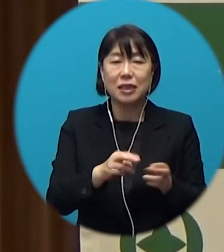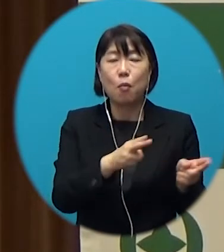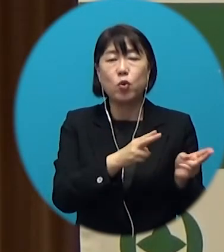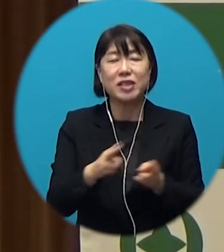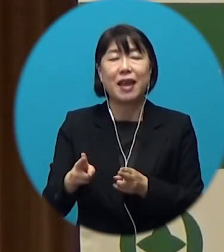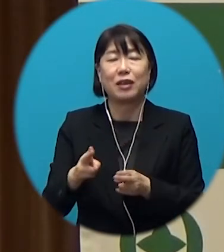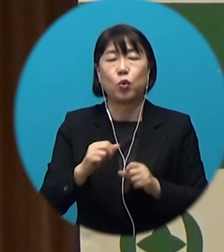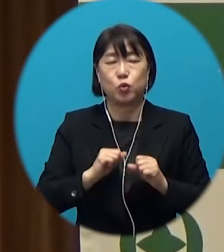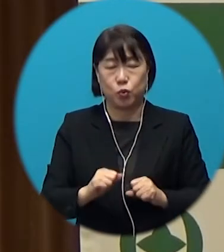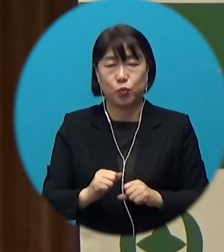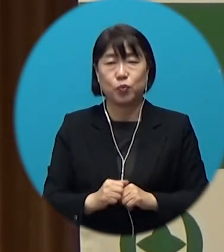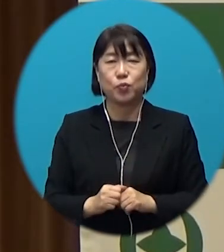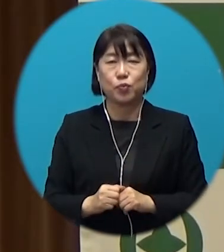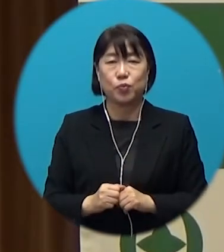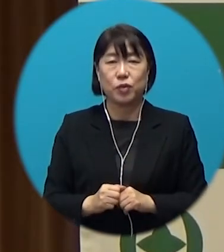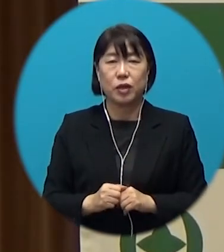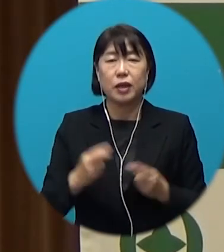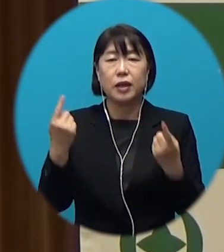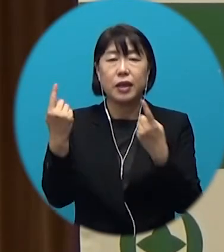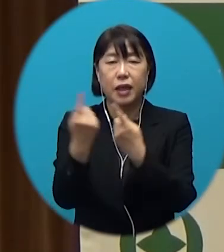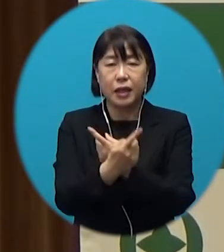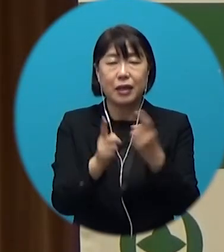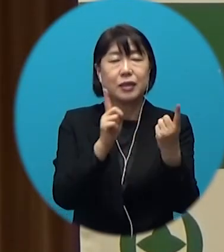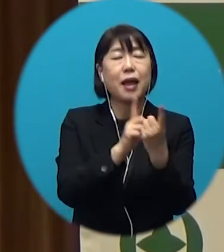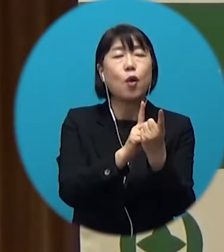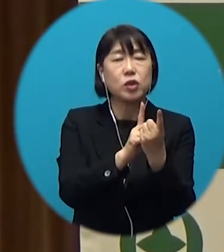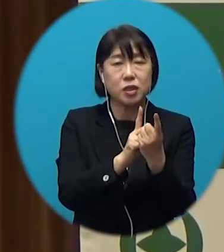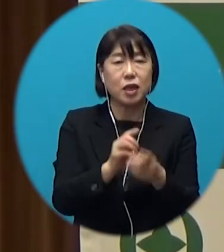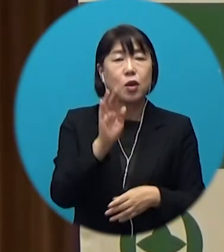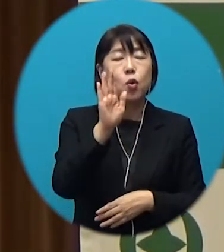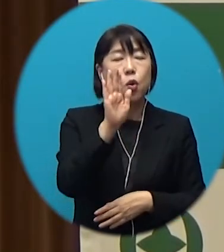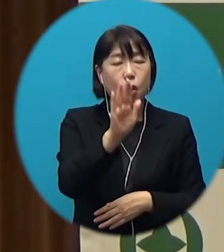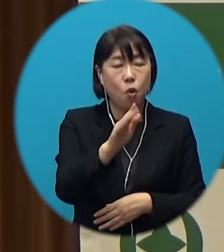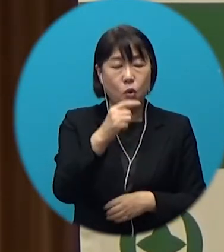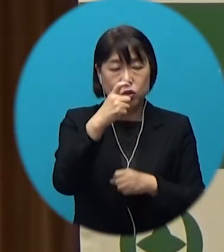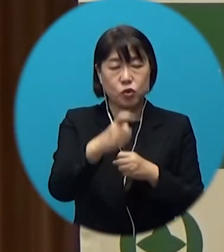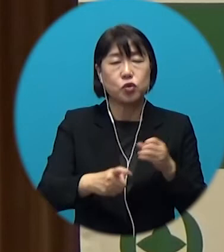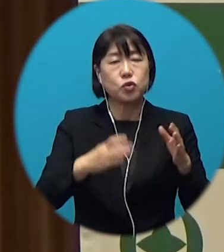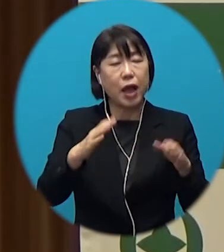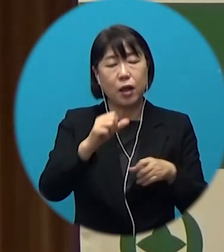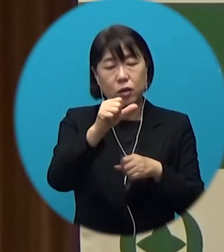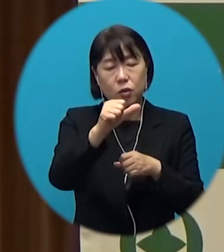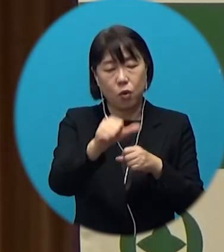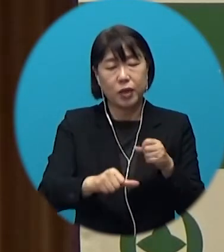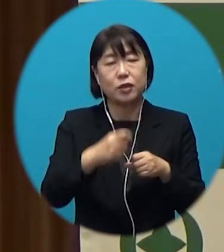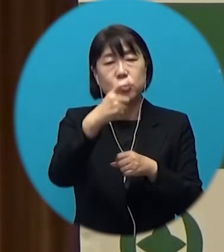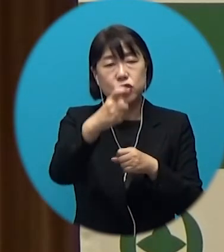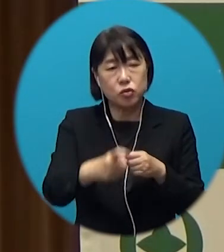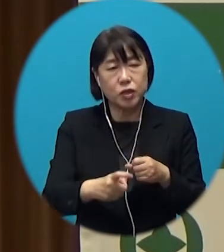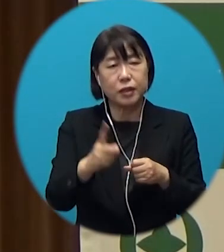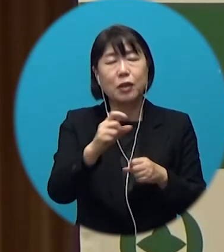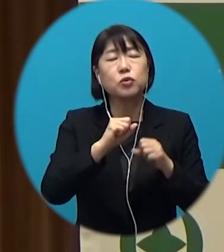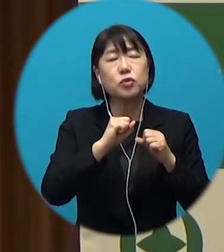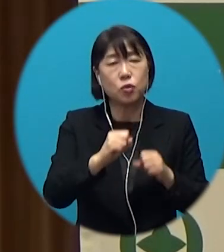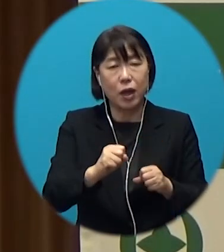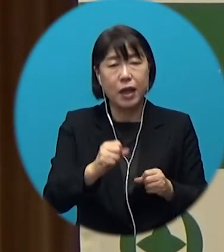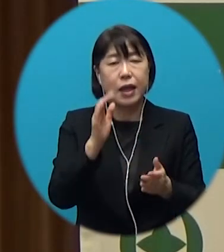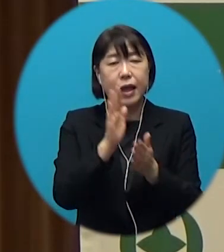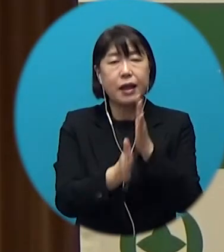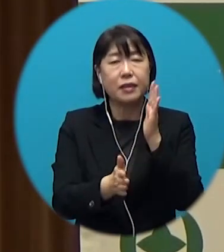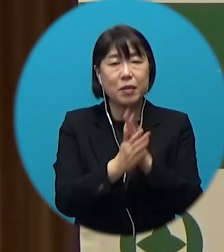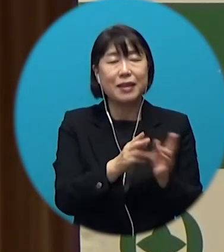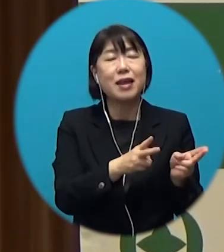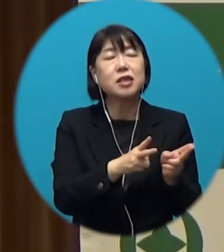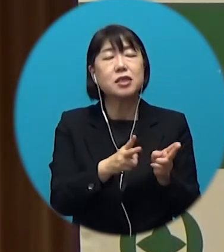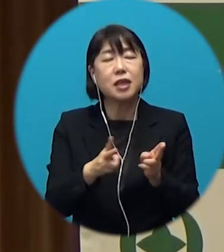っておりまして、変化に対応して、この10年、5年間、10年間、どんなことをしていくのか、改めて整理する